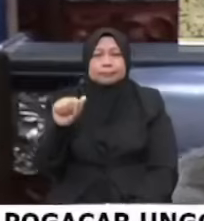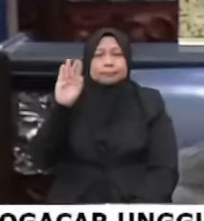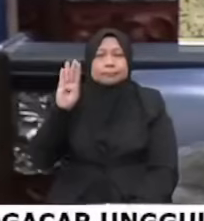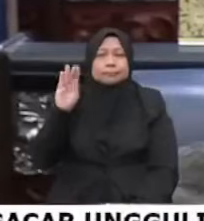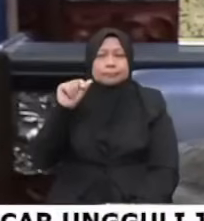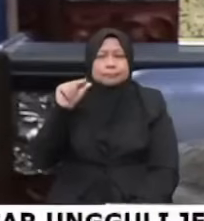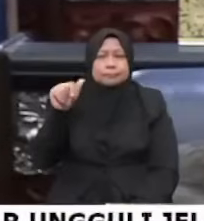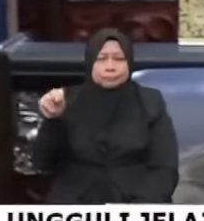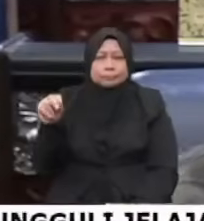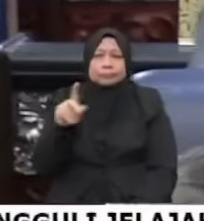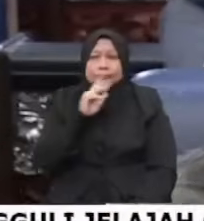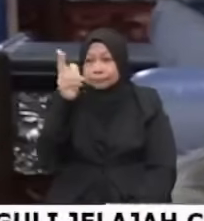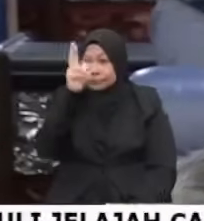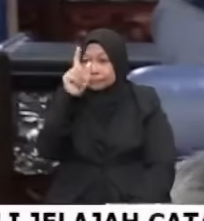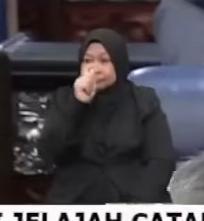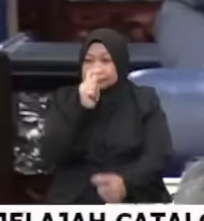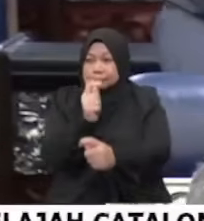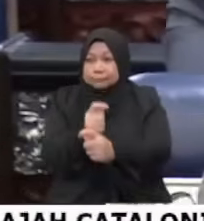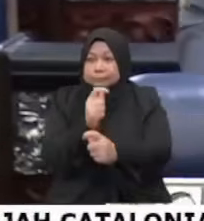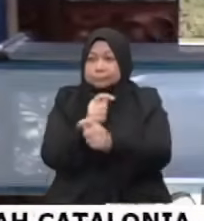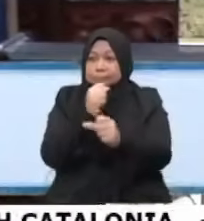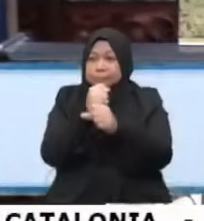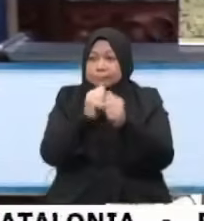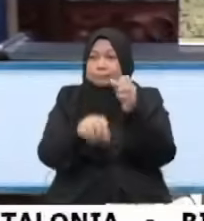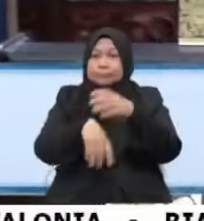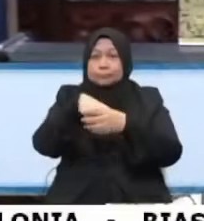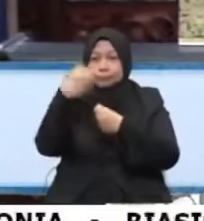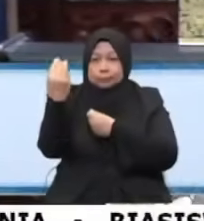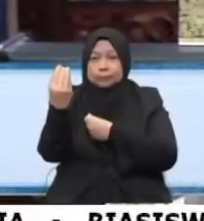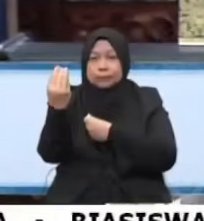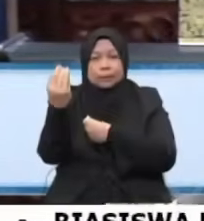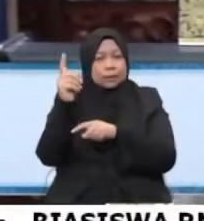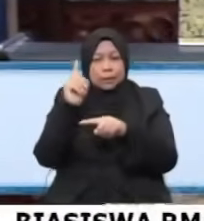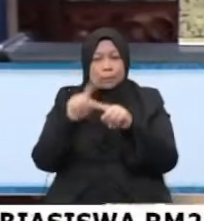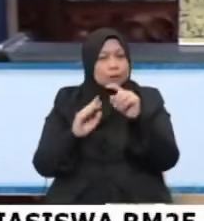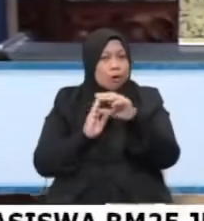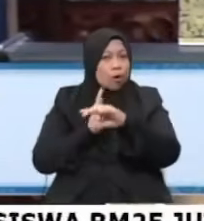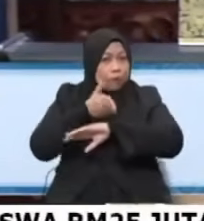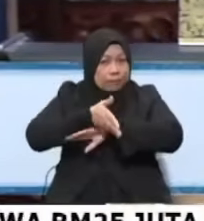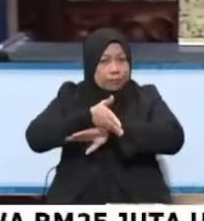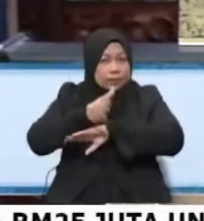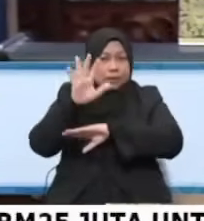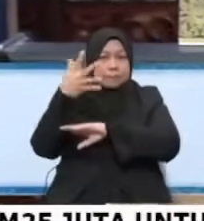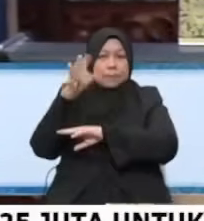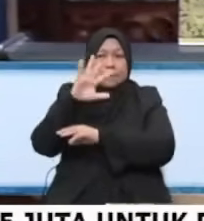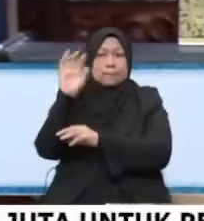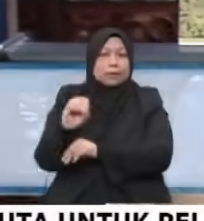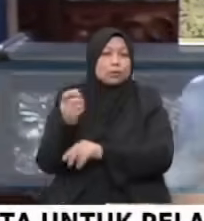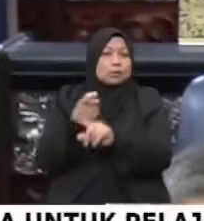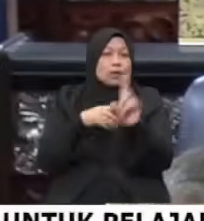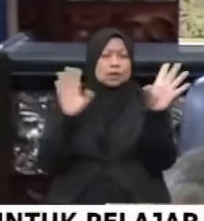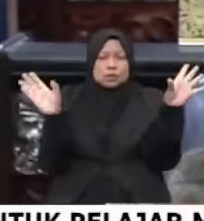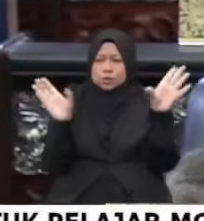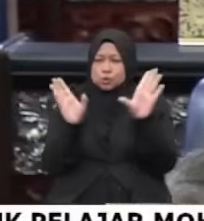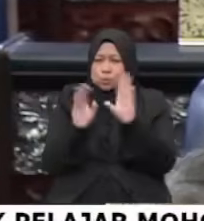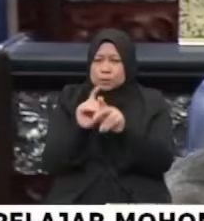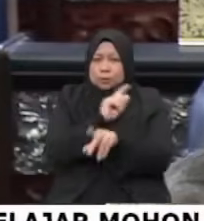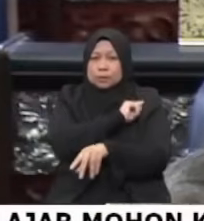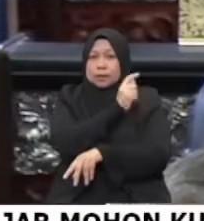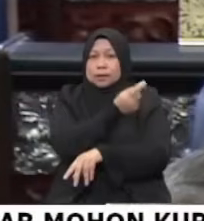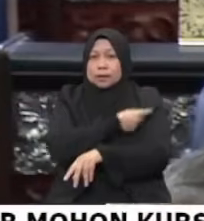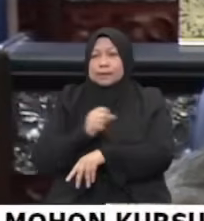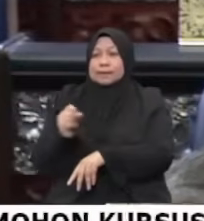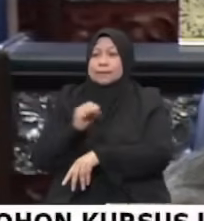kerajaan telah menetapkan bilangan pekerja asing dalam negara tidak boleh melebihi 15% daripada jumlah guna tenaga